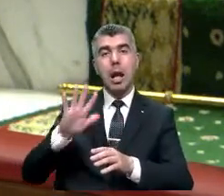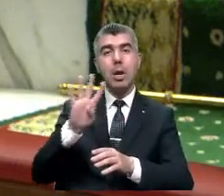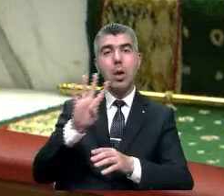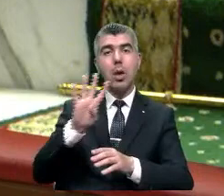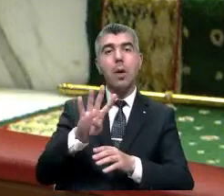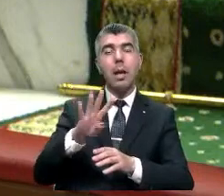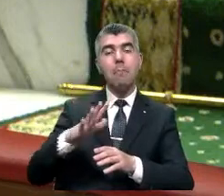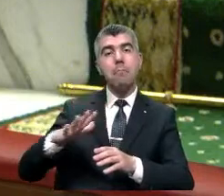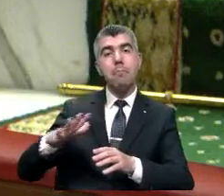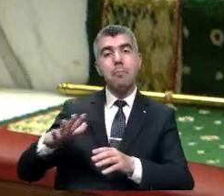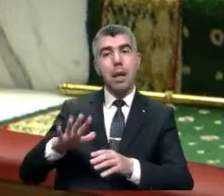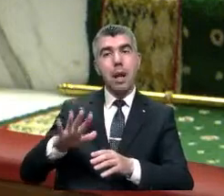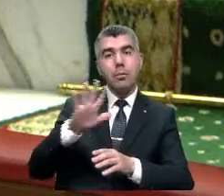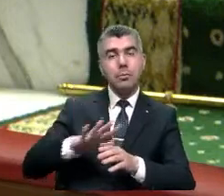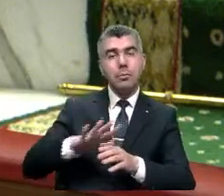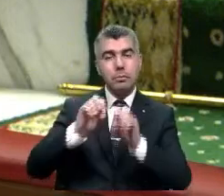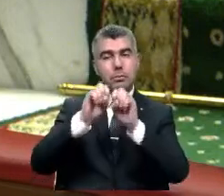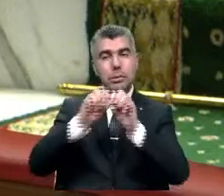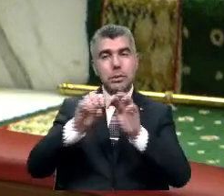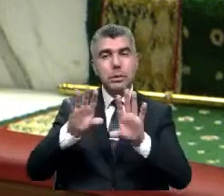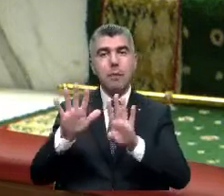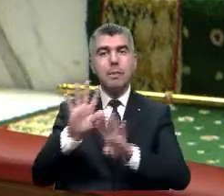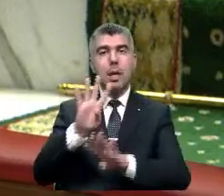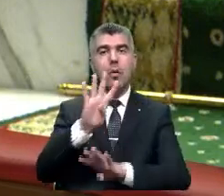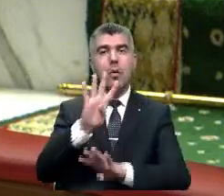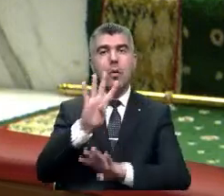في المملكة، وتغطية حوالي